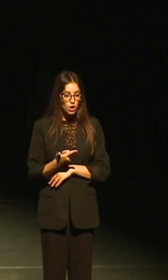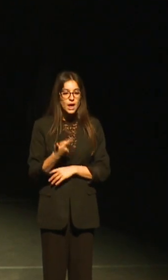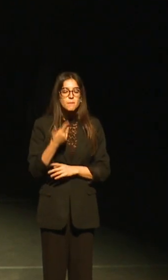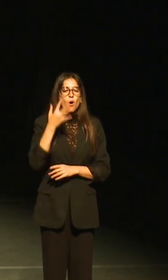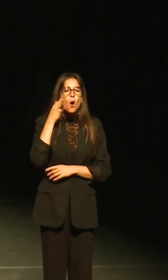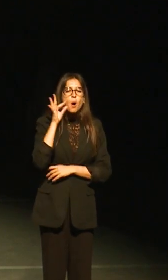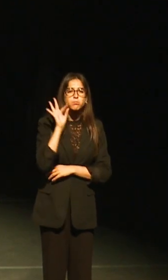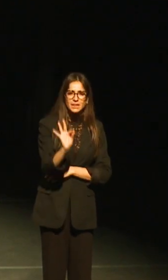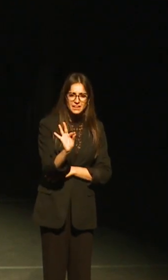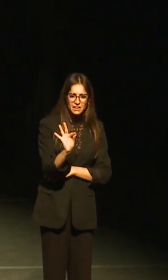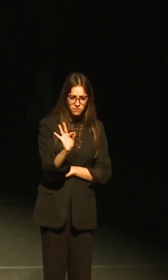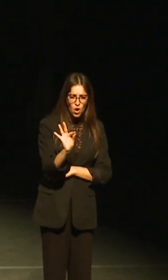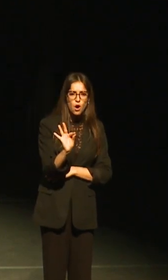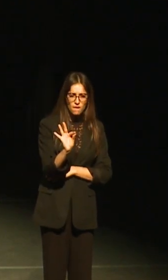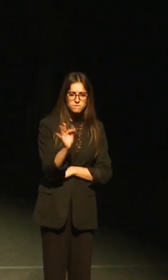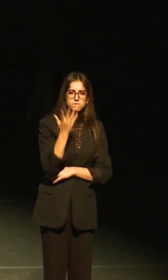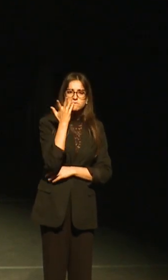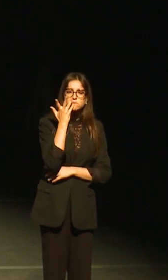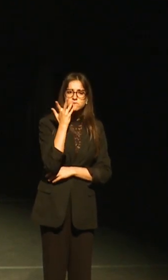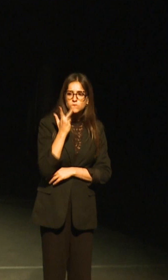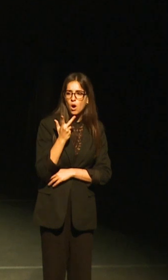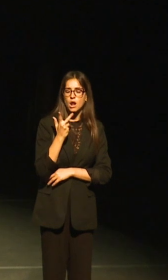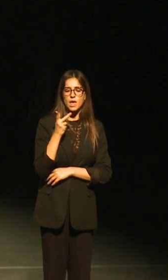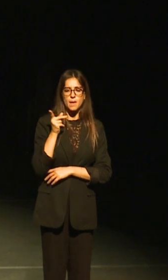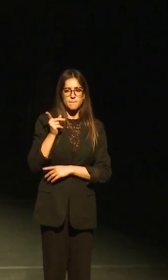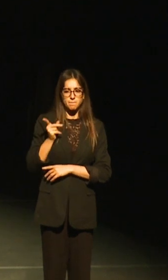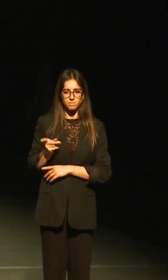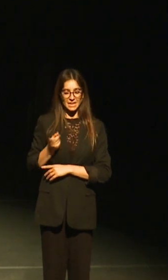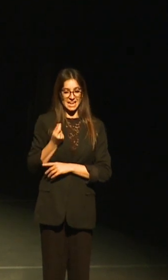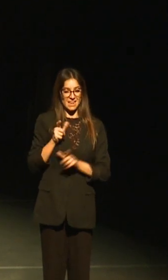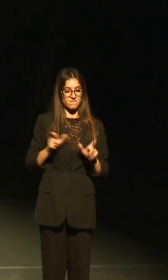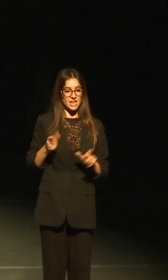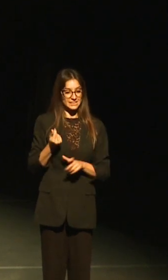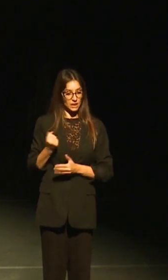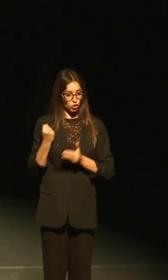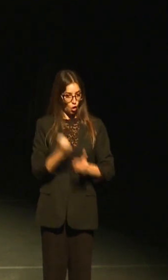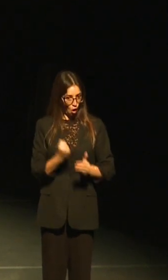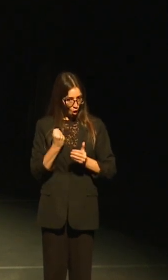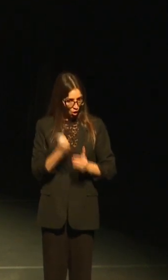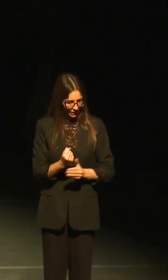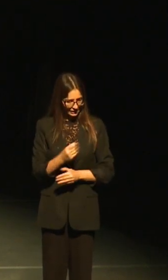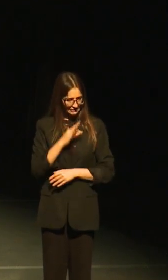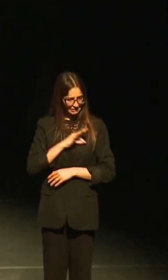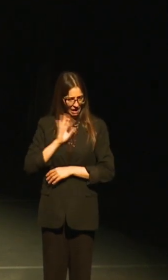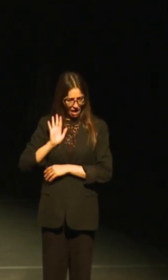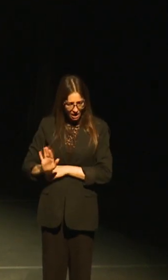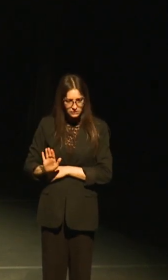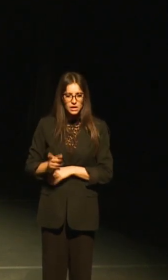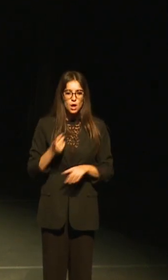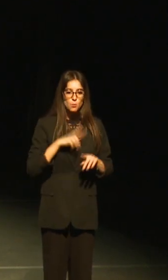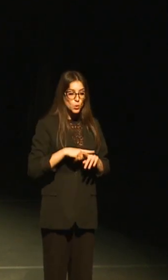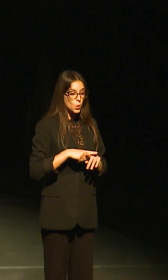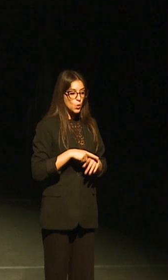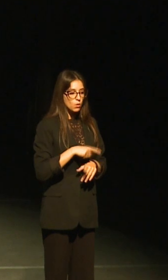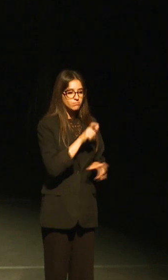rappresentato non solo dalla massimizzazione dell'interesse del degli investitori ma anche dalla massimizzazione degli interessi di